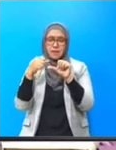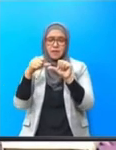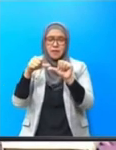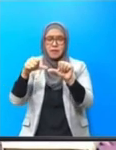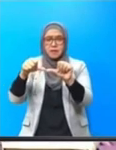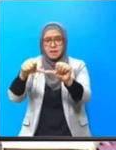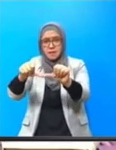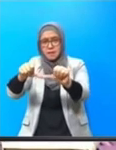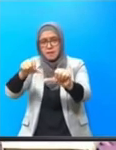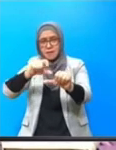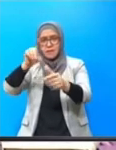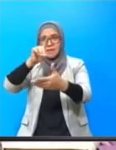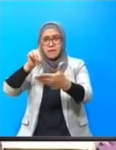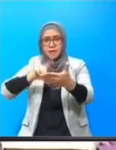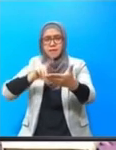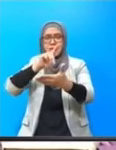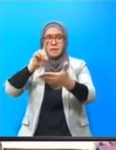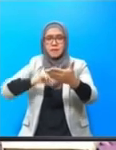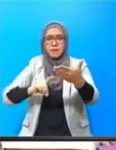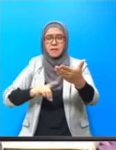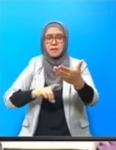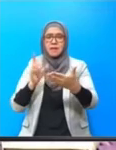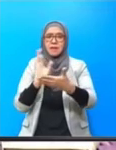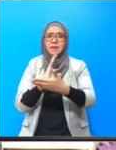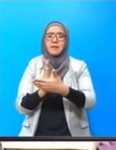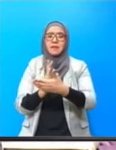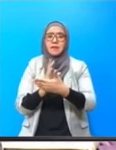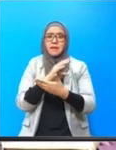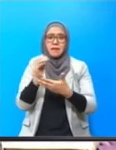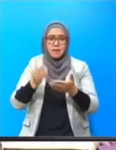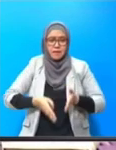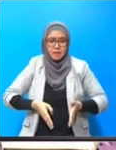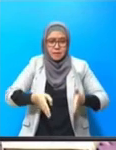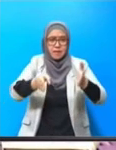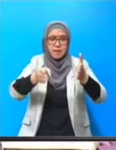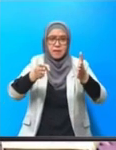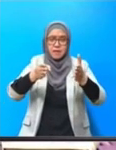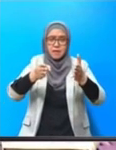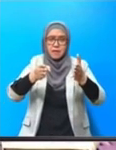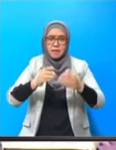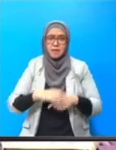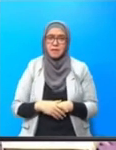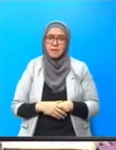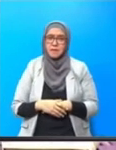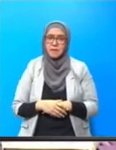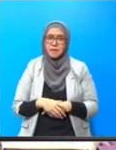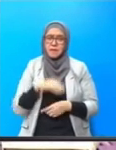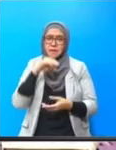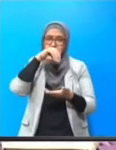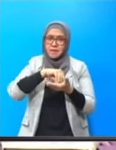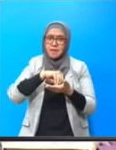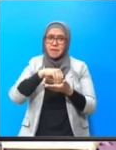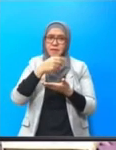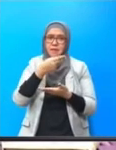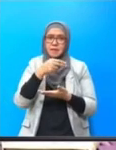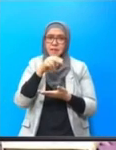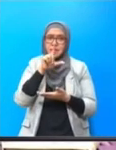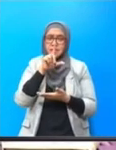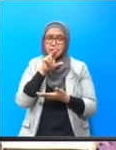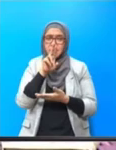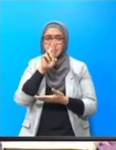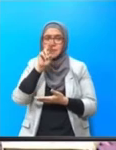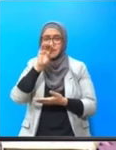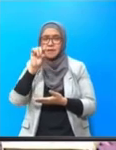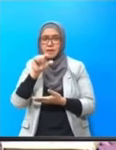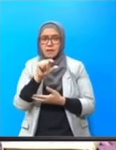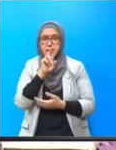bentuk. Sementara jalan luar bandar di Hulu Rajang,